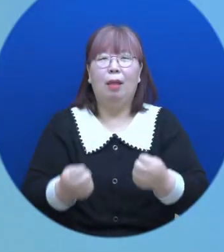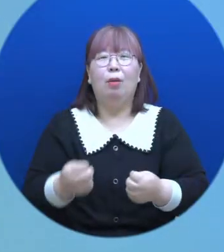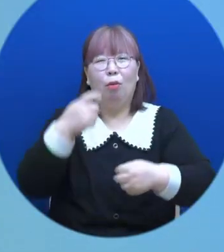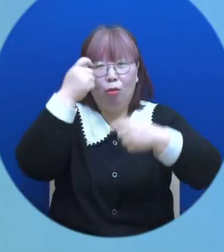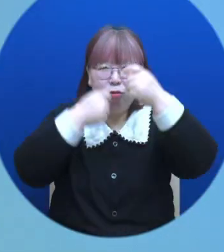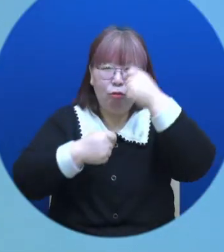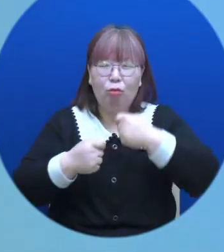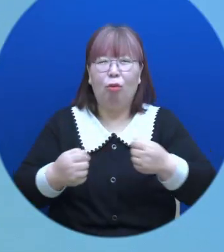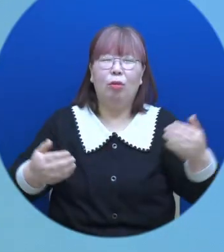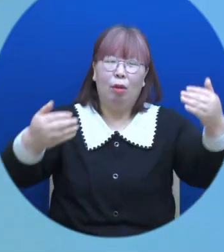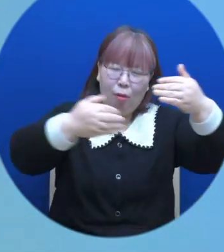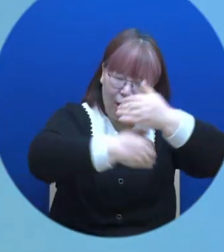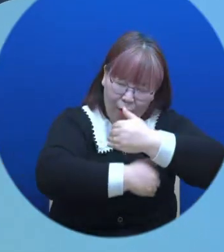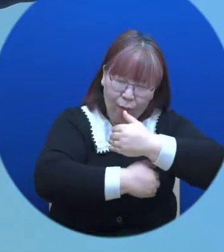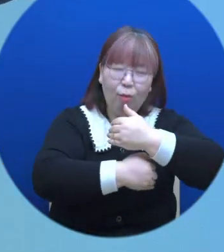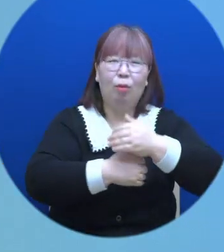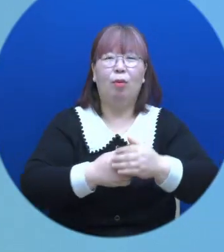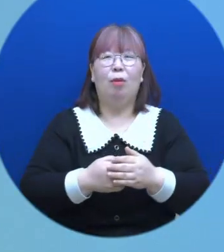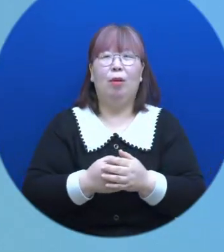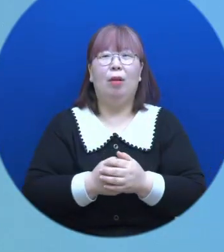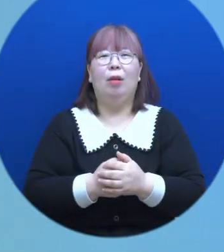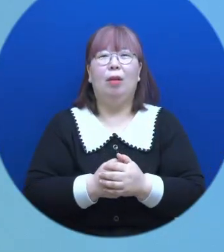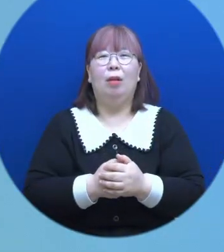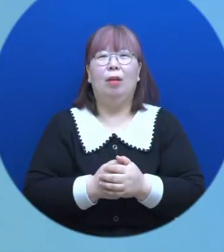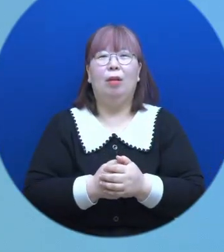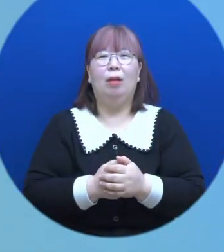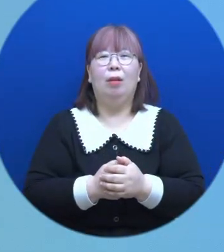울고 울싸안고 그리고 싸운